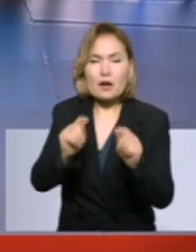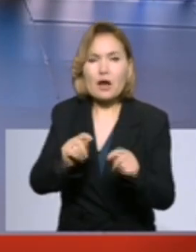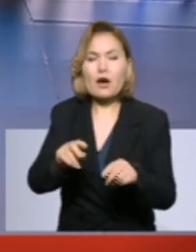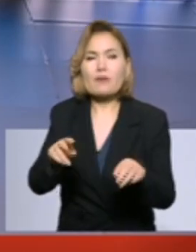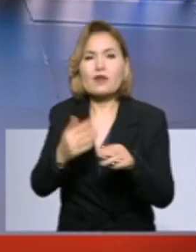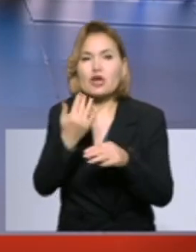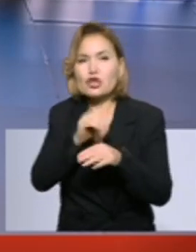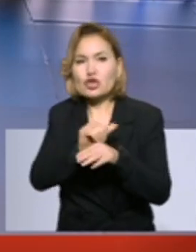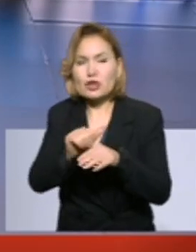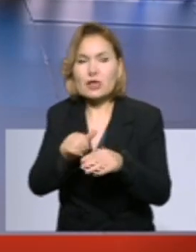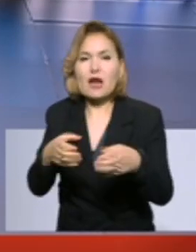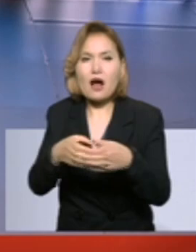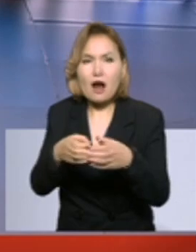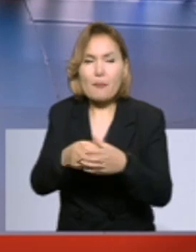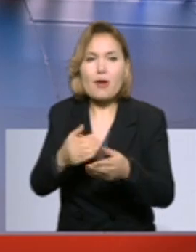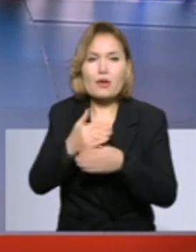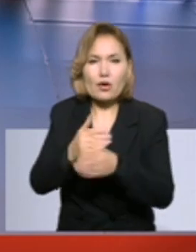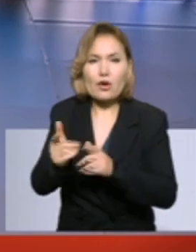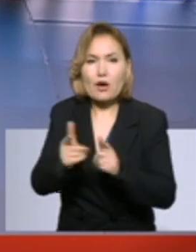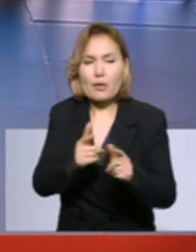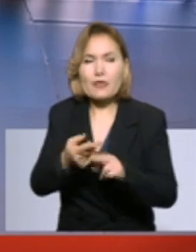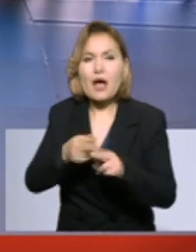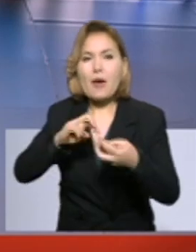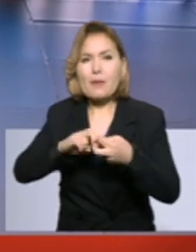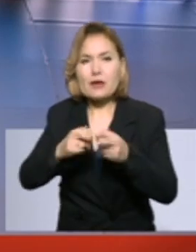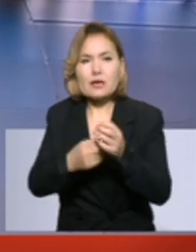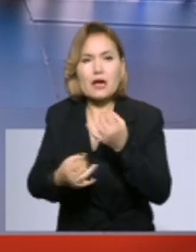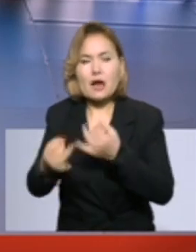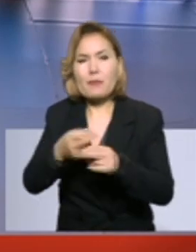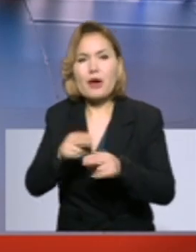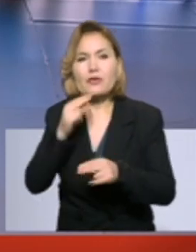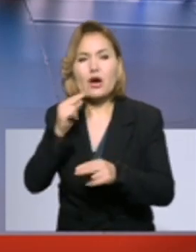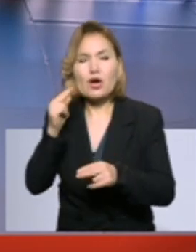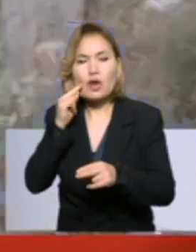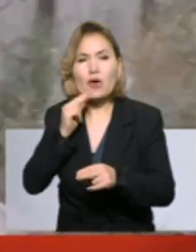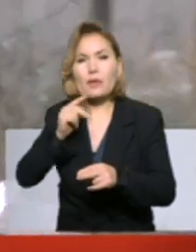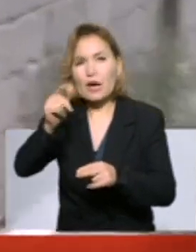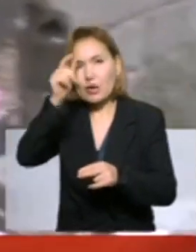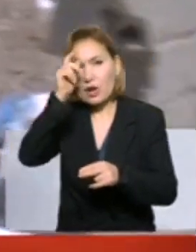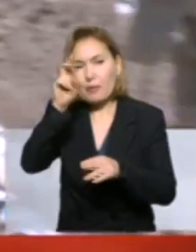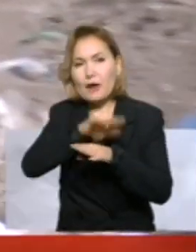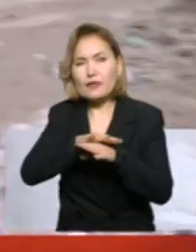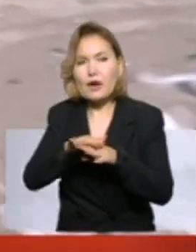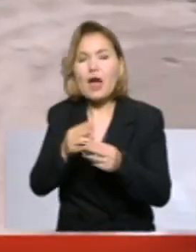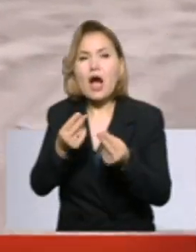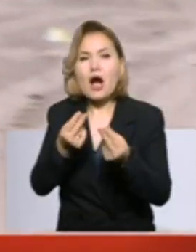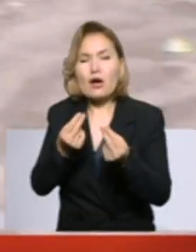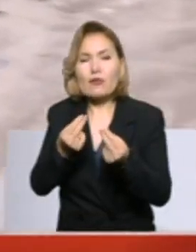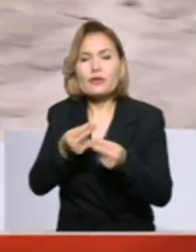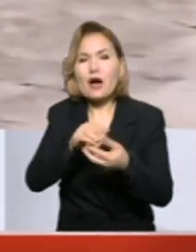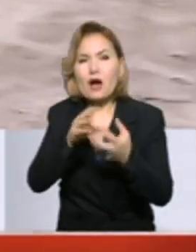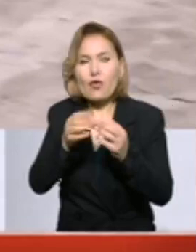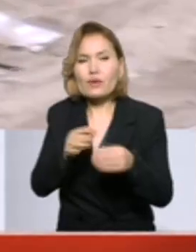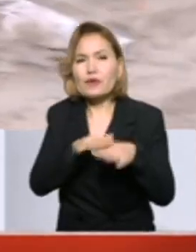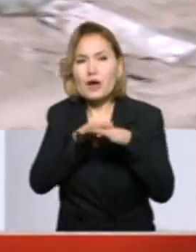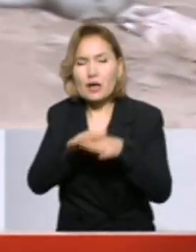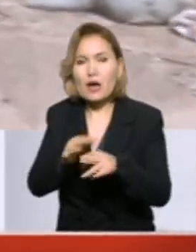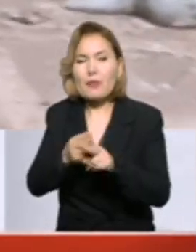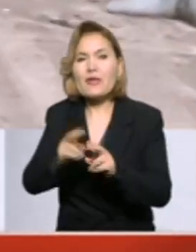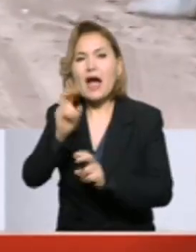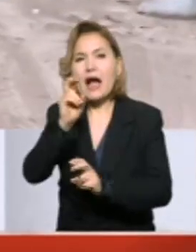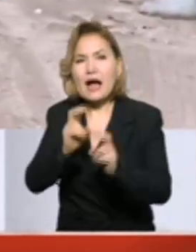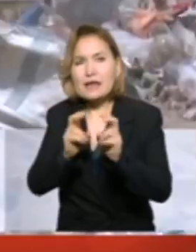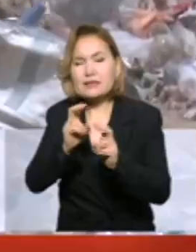үкіметке президент жүктелген мәселелердің бірі осы еді. Қытай және Түркия елінің инвесторлары қоқысты өртеу кәсіпорнын салуды ұсынған